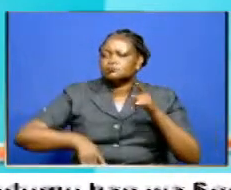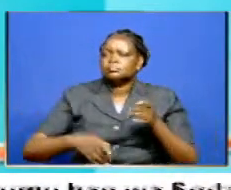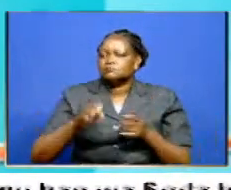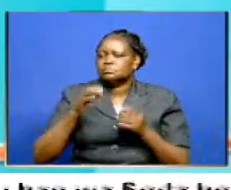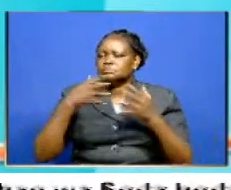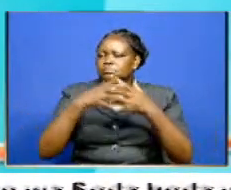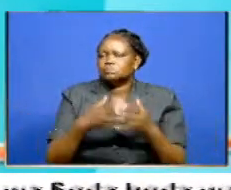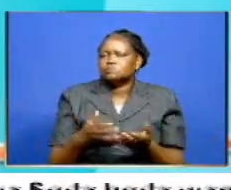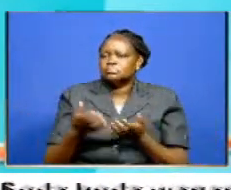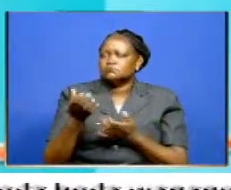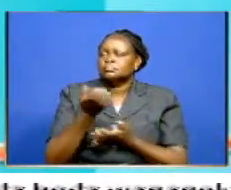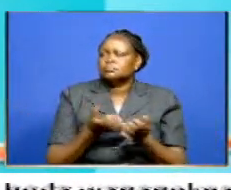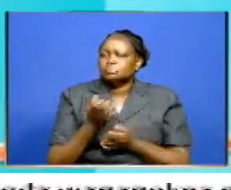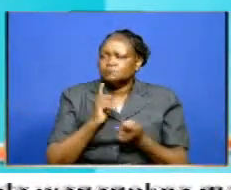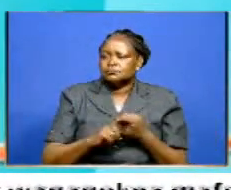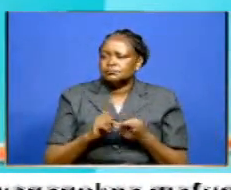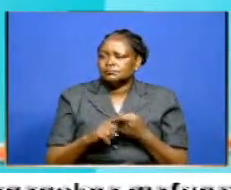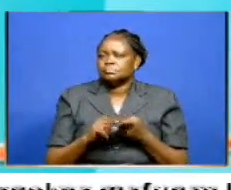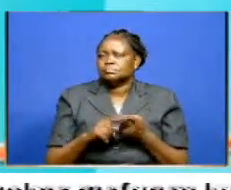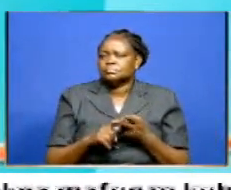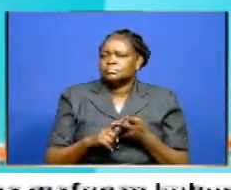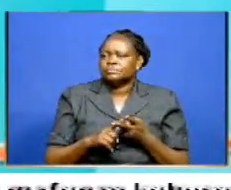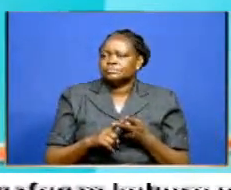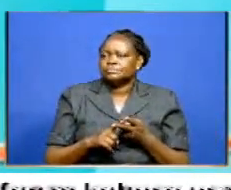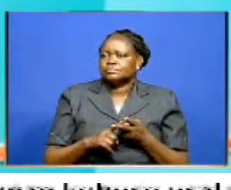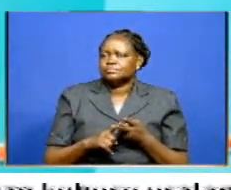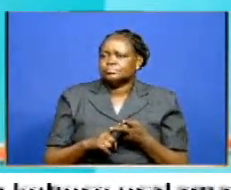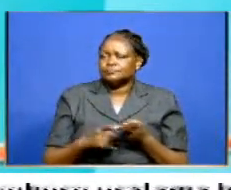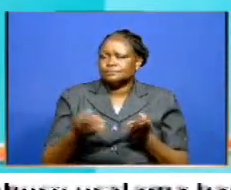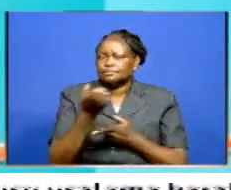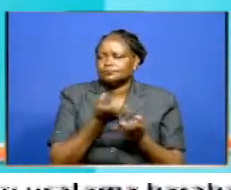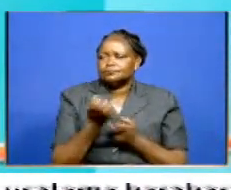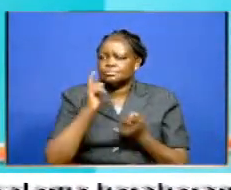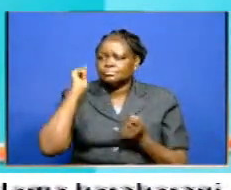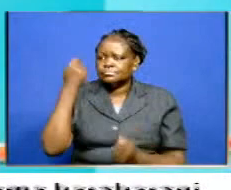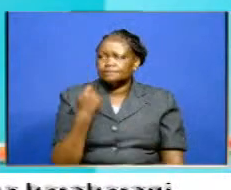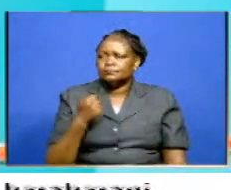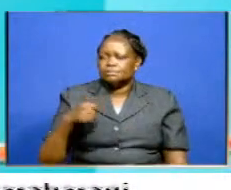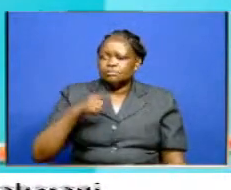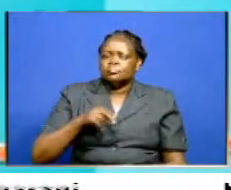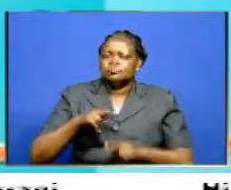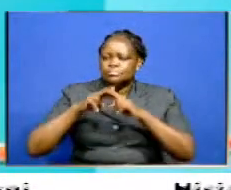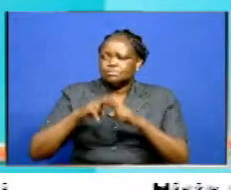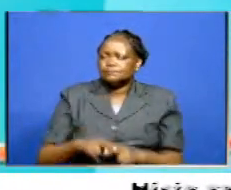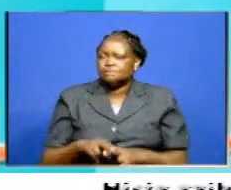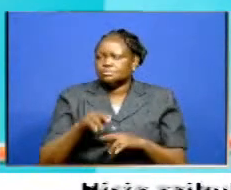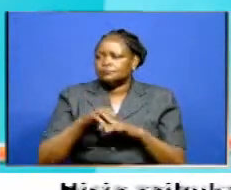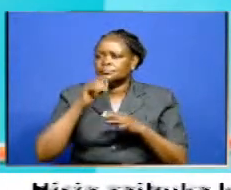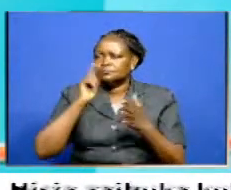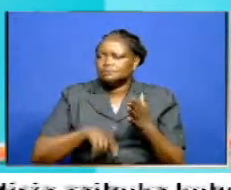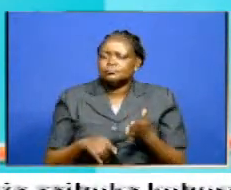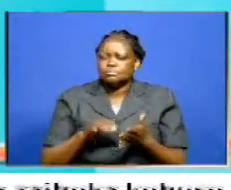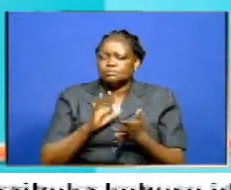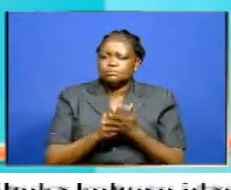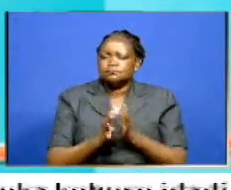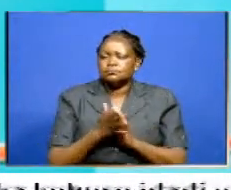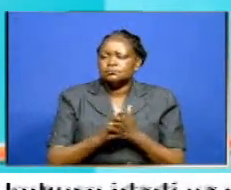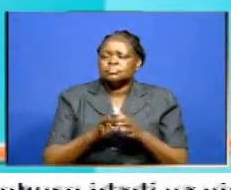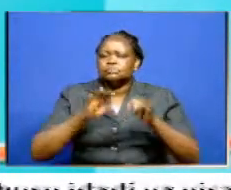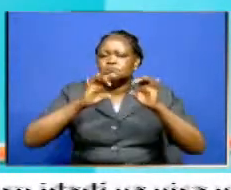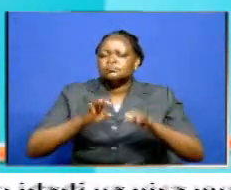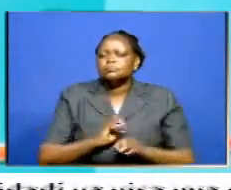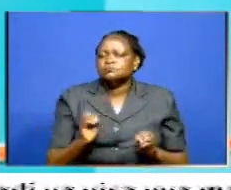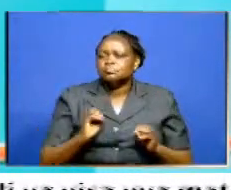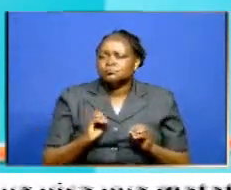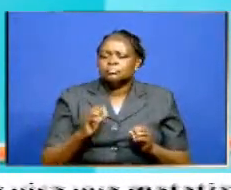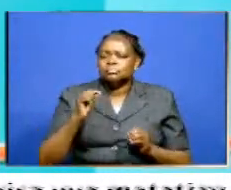two, unaangalia like kama uchumi wa Kenya. Sisi tunategemea nini? Kama hakuna kilimo Kenya, then GDP